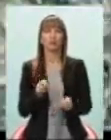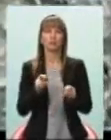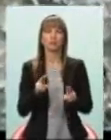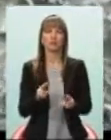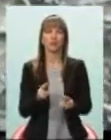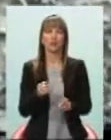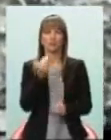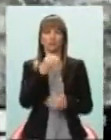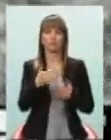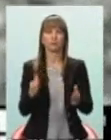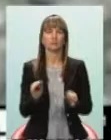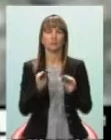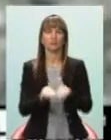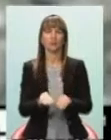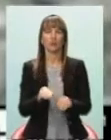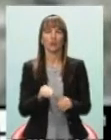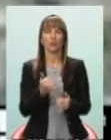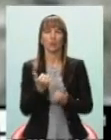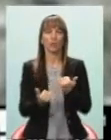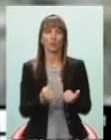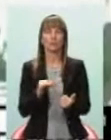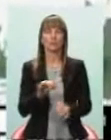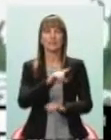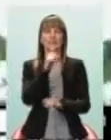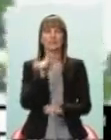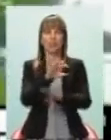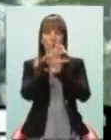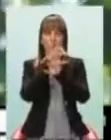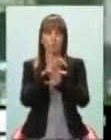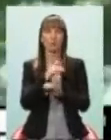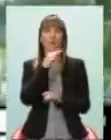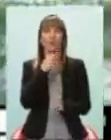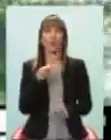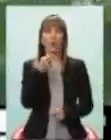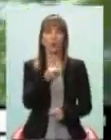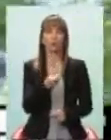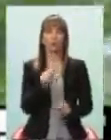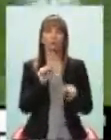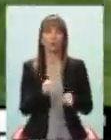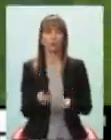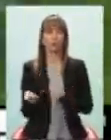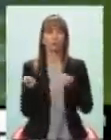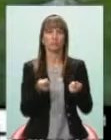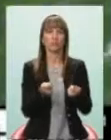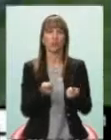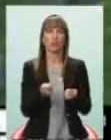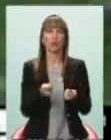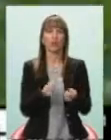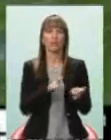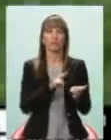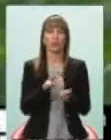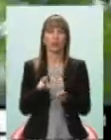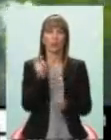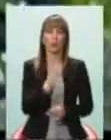підгодівлі кабанів, лосів і інших диких тварин. Під час голодування тварини можуть завдати шкоди людині або посівам. Єгер